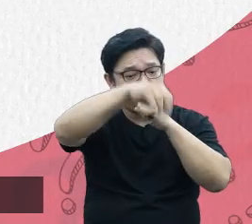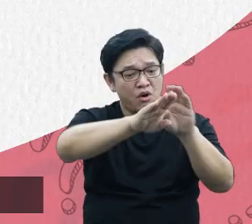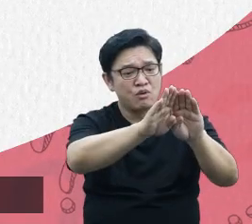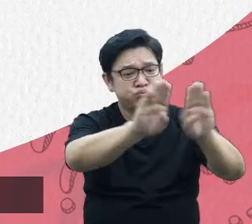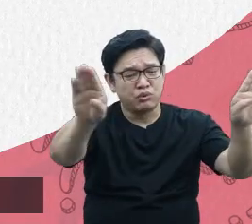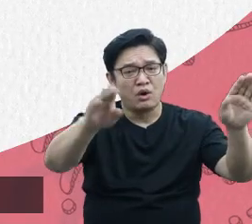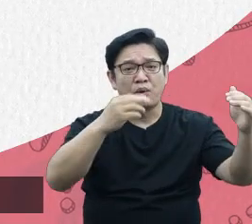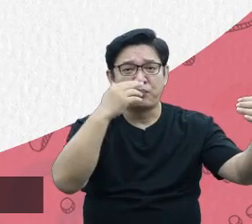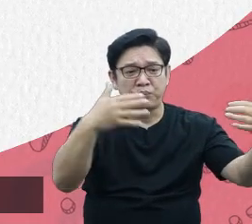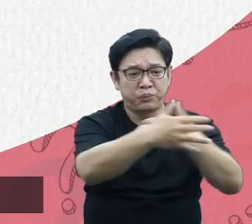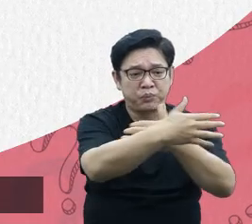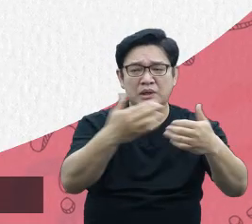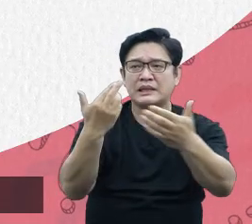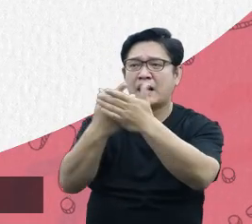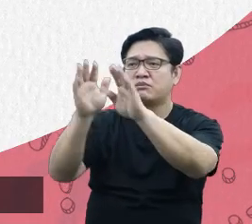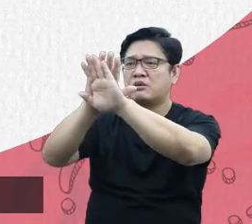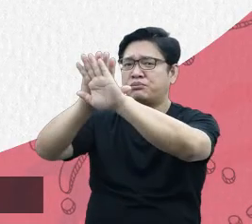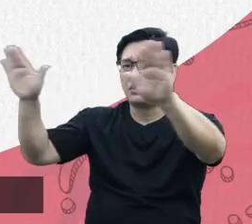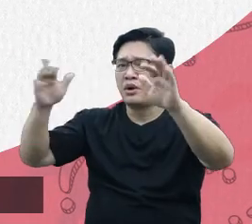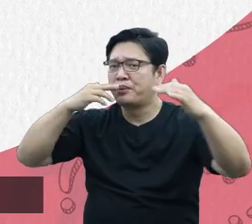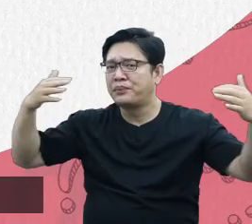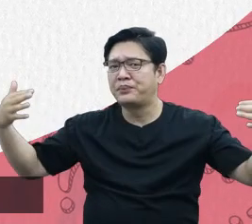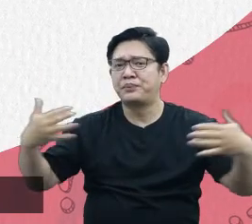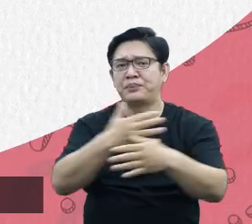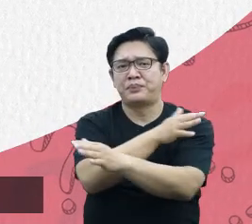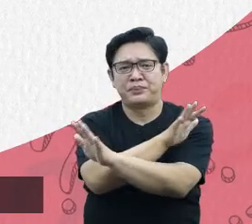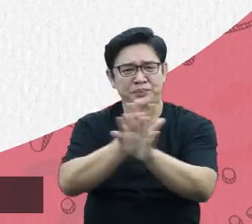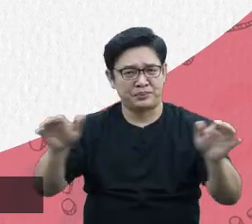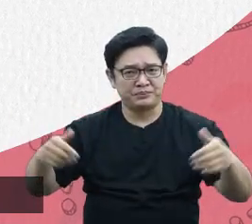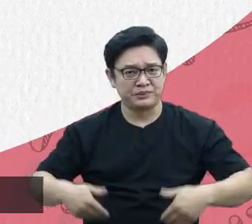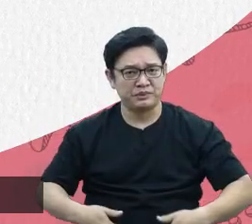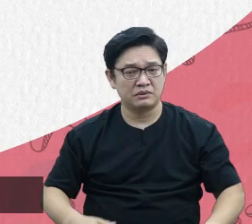현관문과 창문을 열어 환기를 시켜야 합니다.